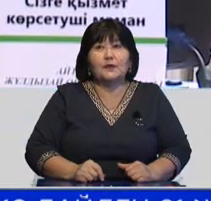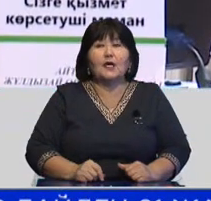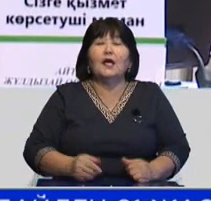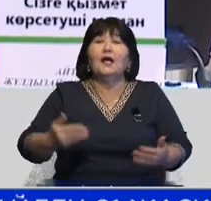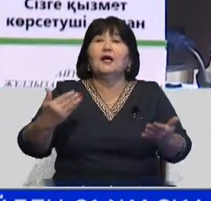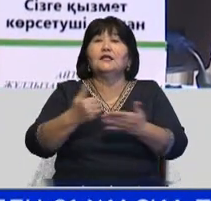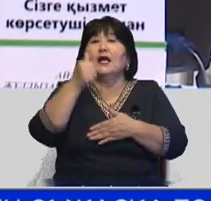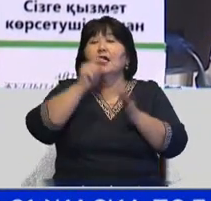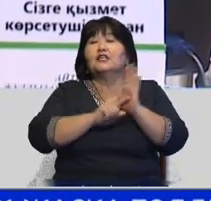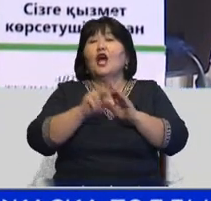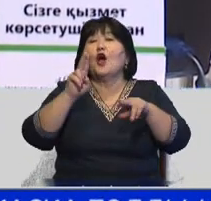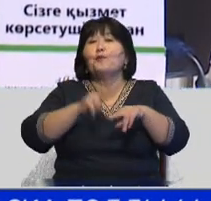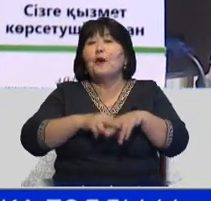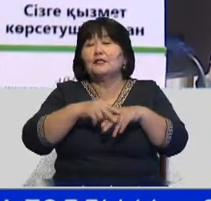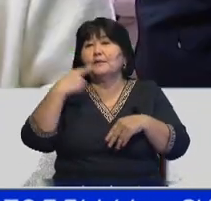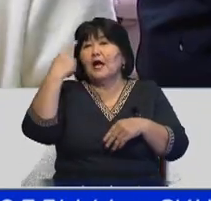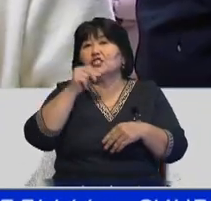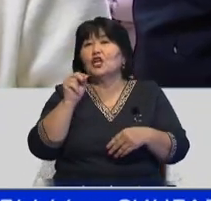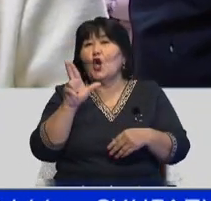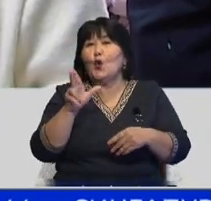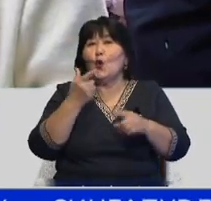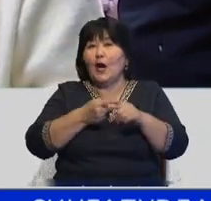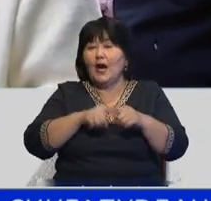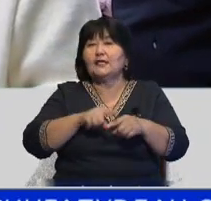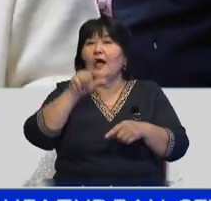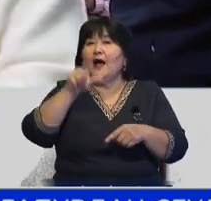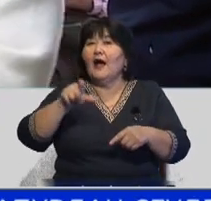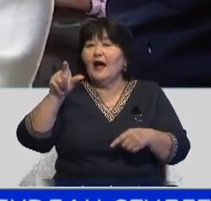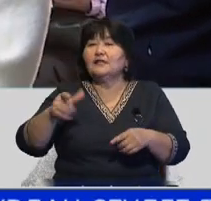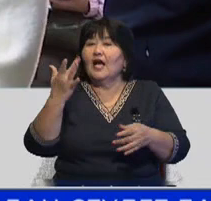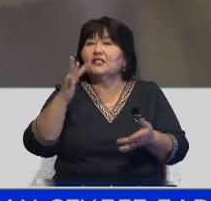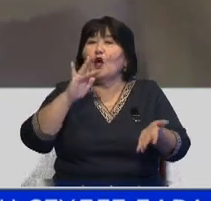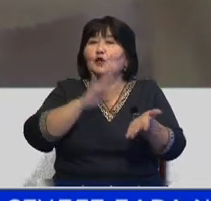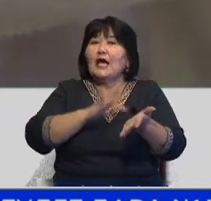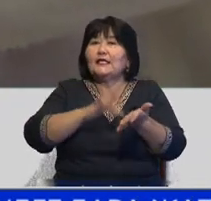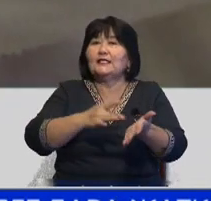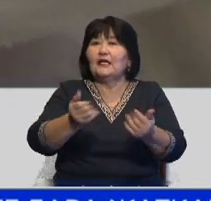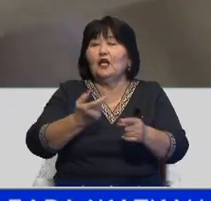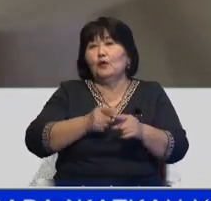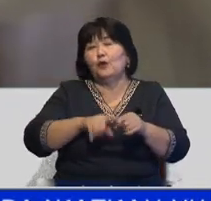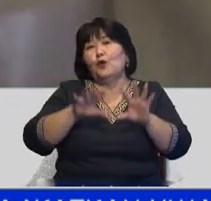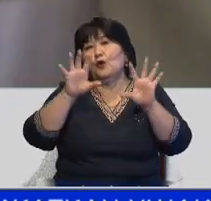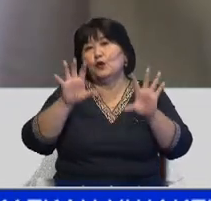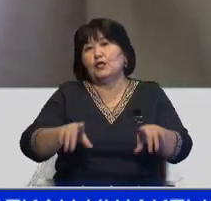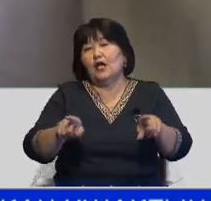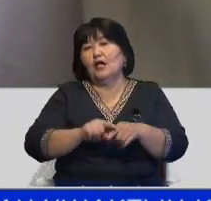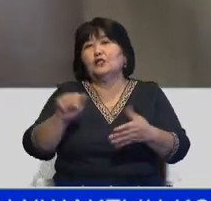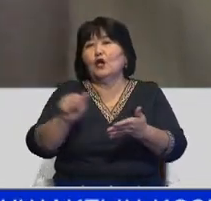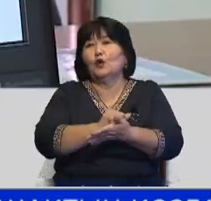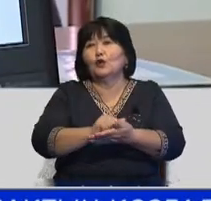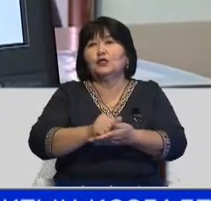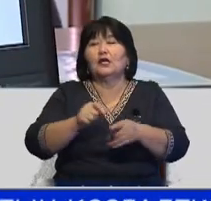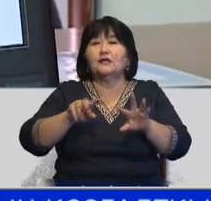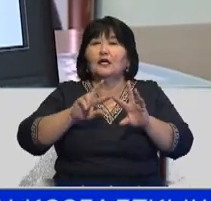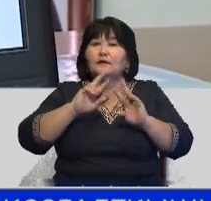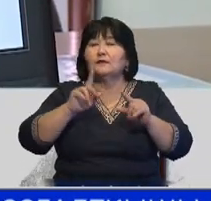Жаңа жылдан бастап паспорт пен жеке куәлікті рәсімдеу кезінде азаматтардан саусақ ізі алынады. Бұл заңсыз құжат рәсімдеу фактілерін